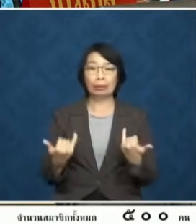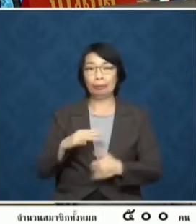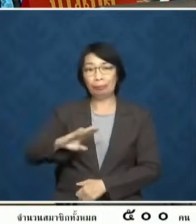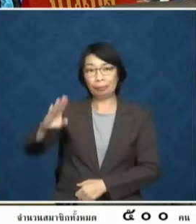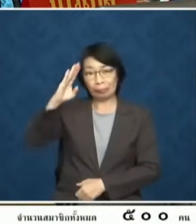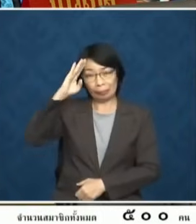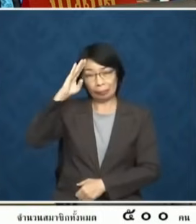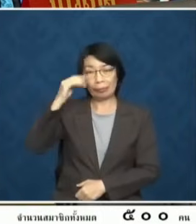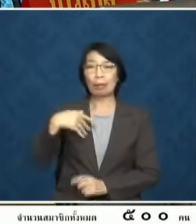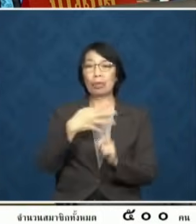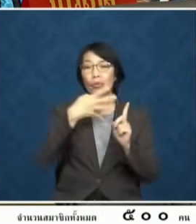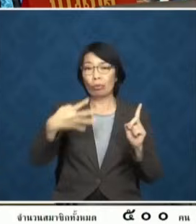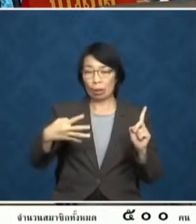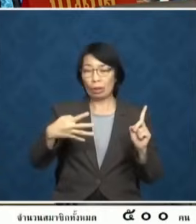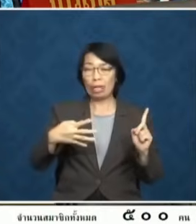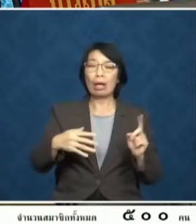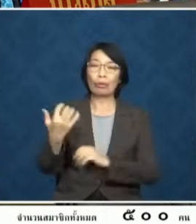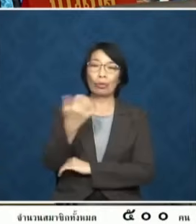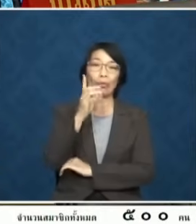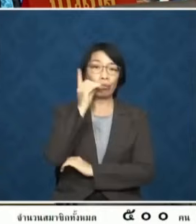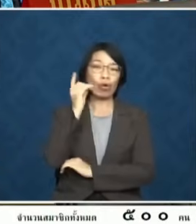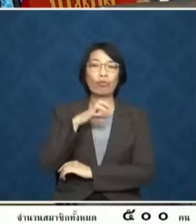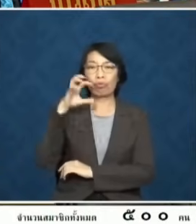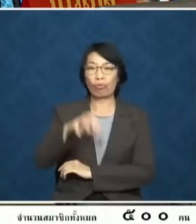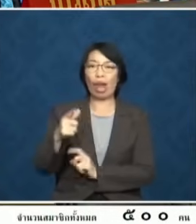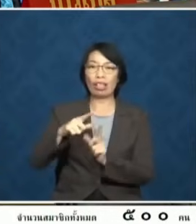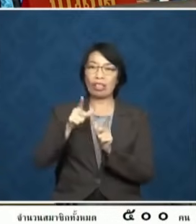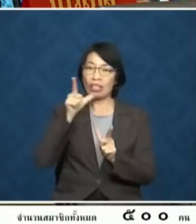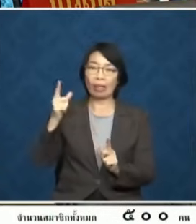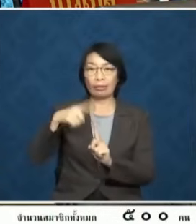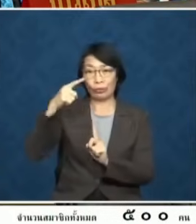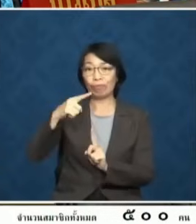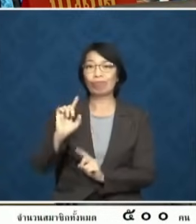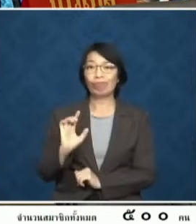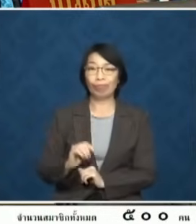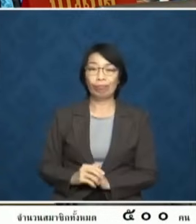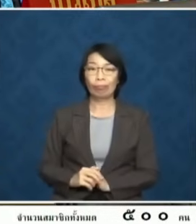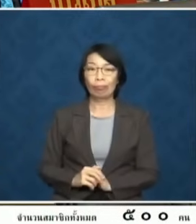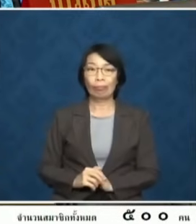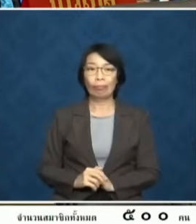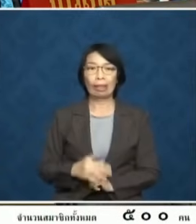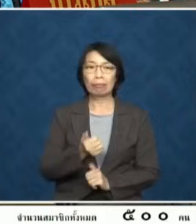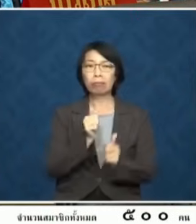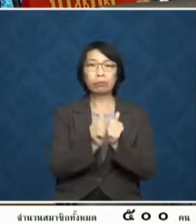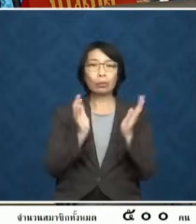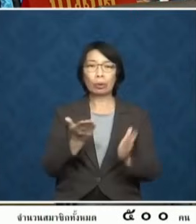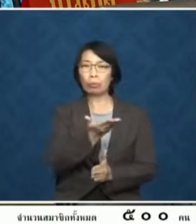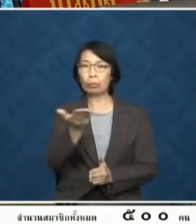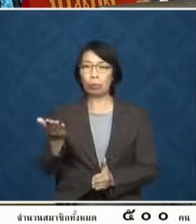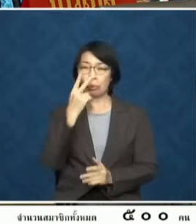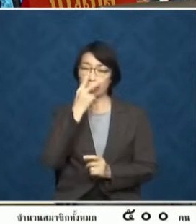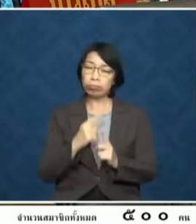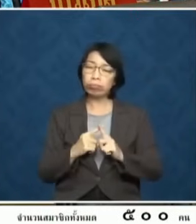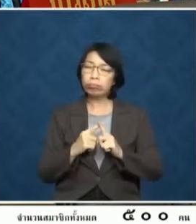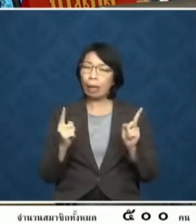บริการโครงข่ายทีวีดิจิตอลรายใหญ่ค่ะและเป็นรายใหญ่ที่สุดในประเทศทุกท่านอาจจะไม่ได้แปลกใจนักค่ะถ้าหากดิฉันจะ